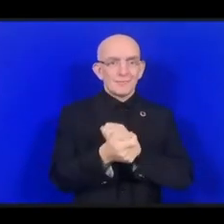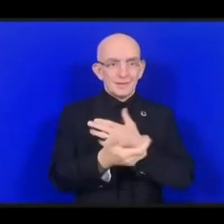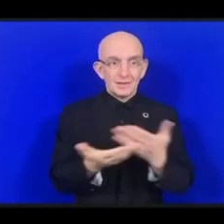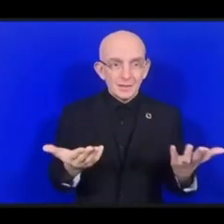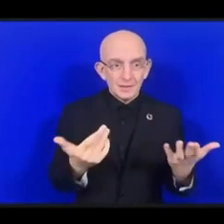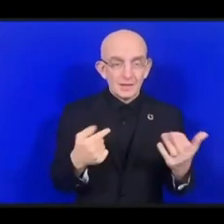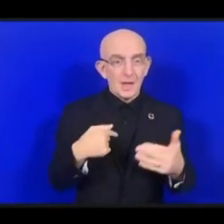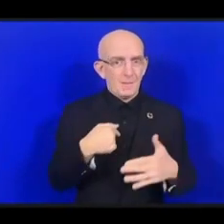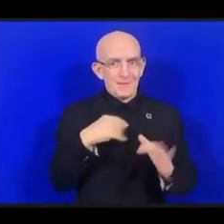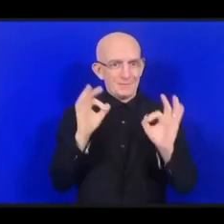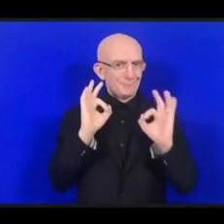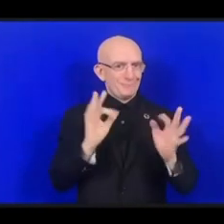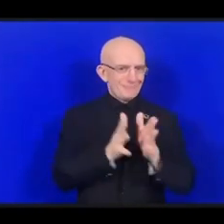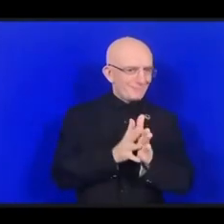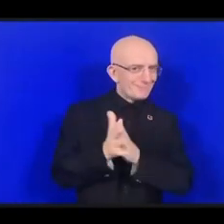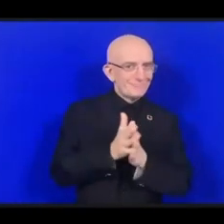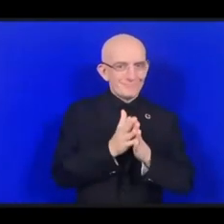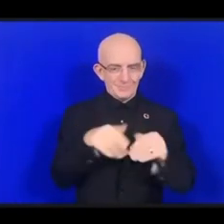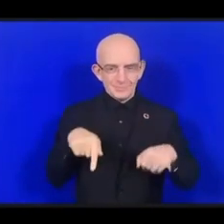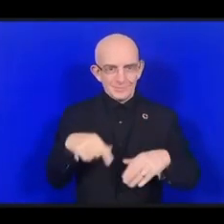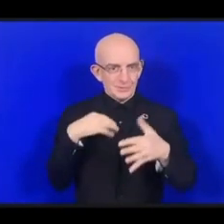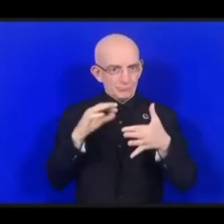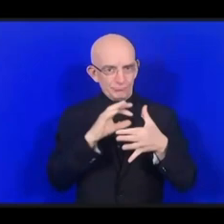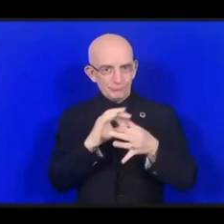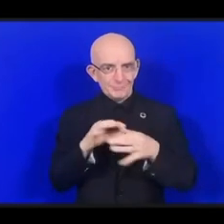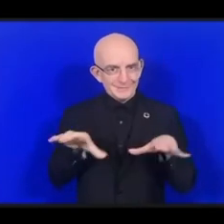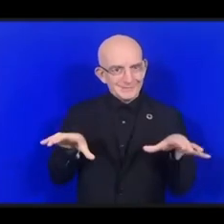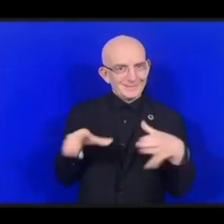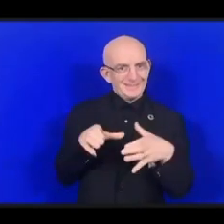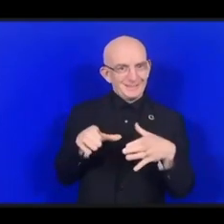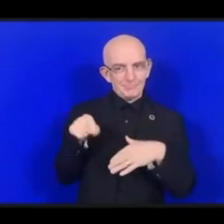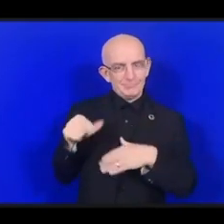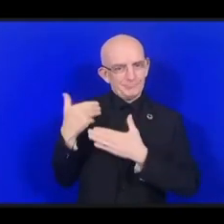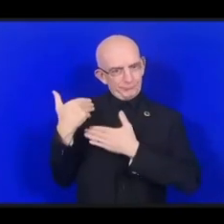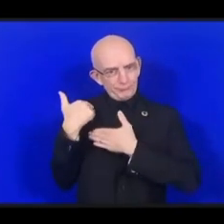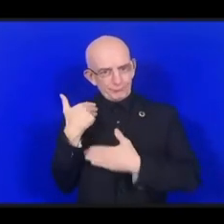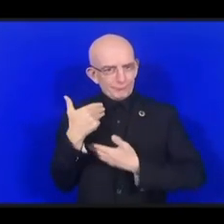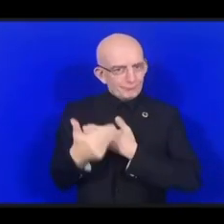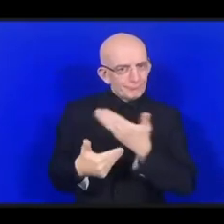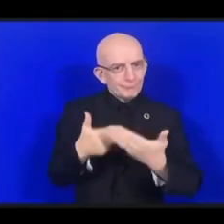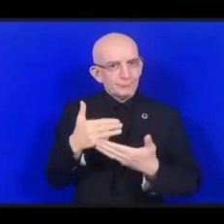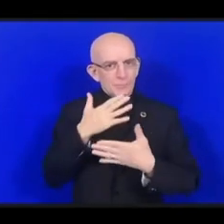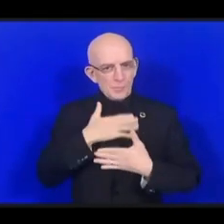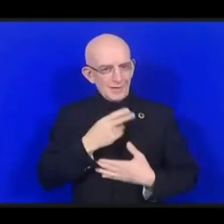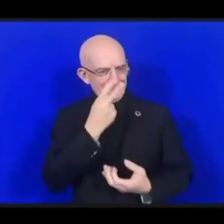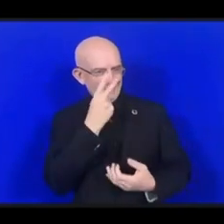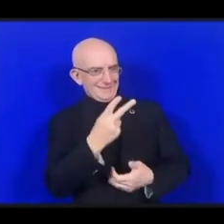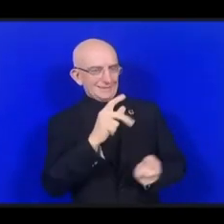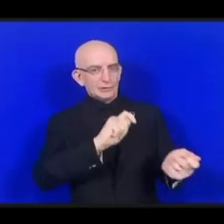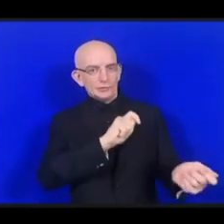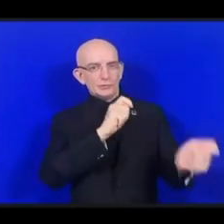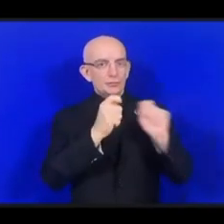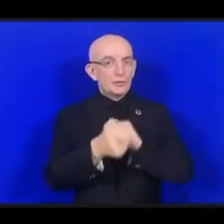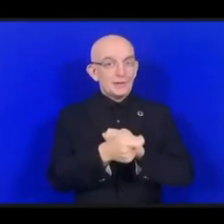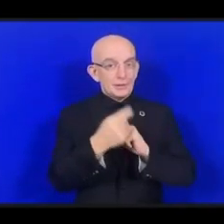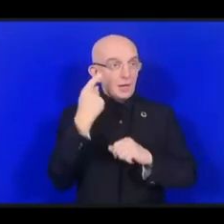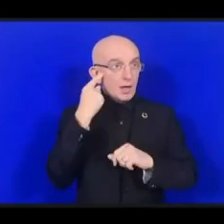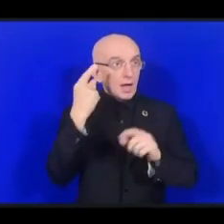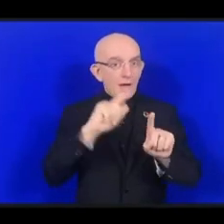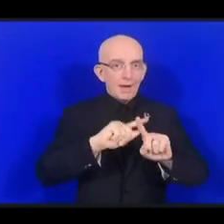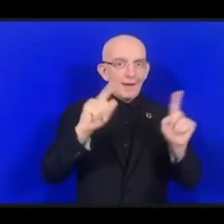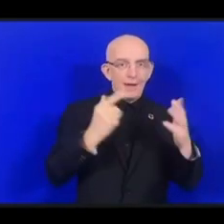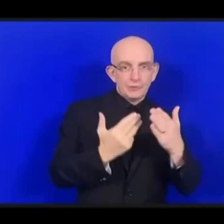سعيد انني جزء من فريق راكوتن الفريق الذي يقود هذا التغيير الابتكار في